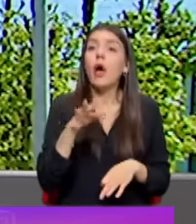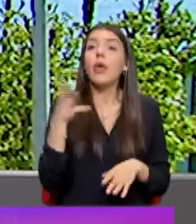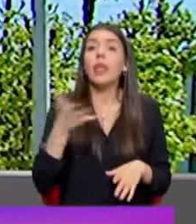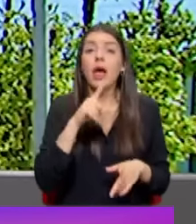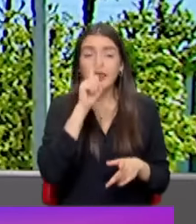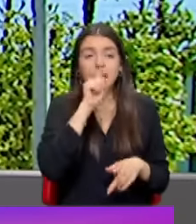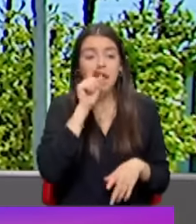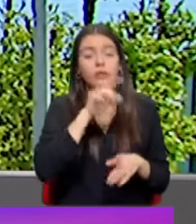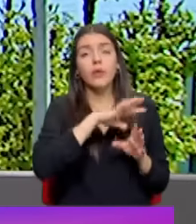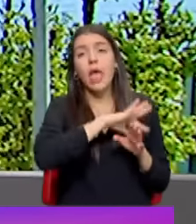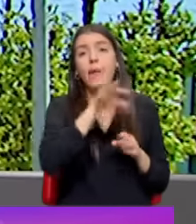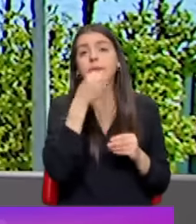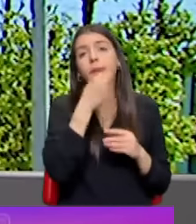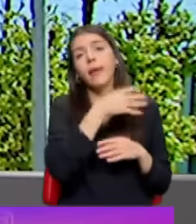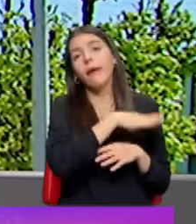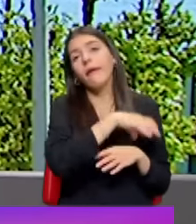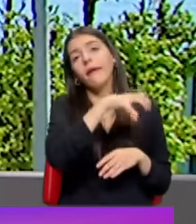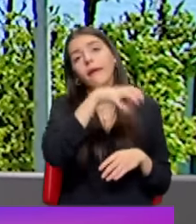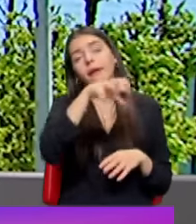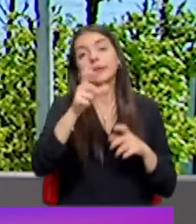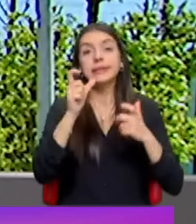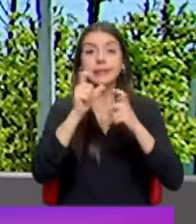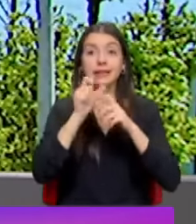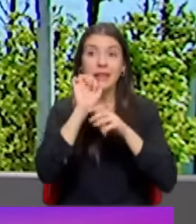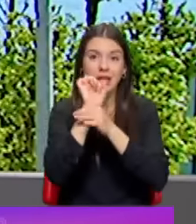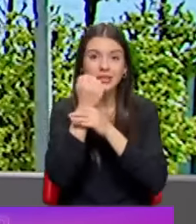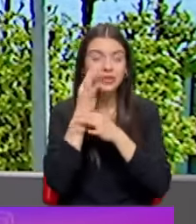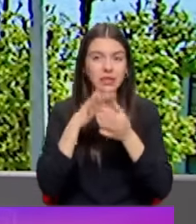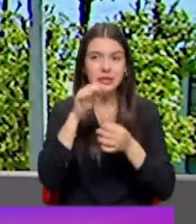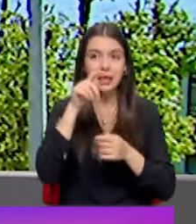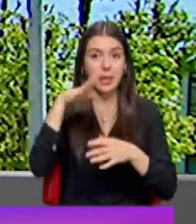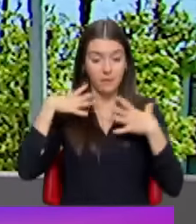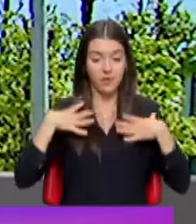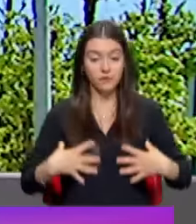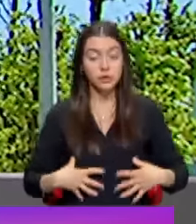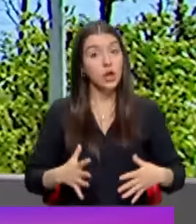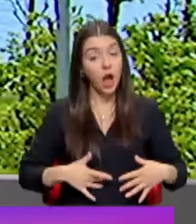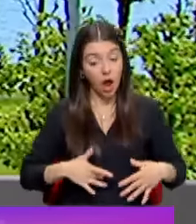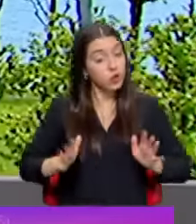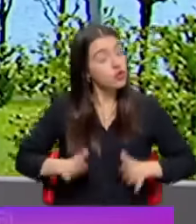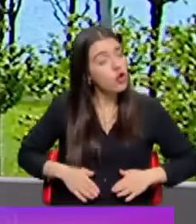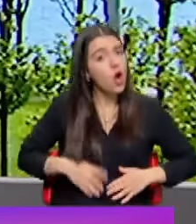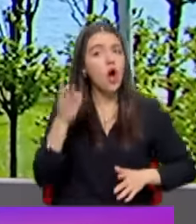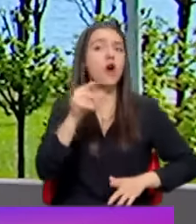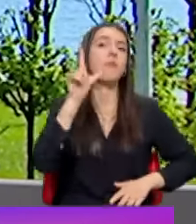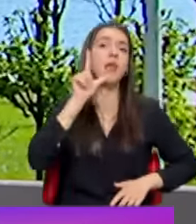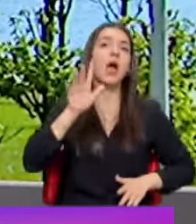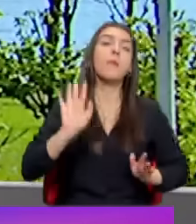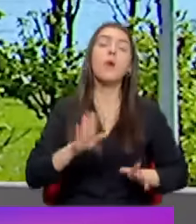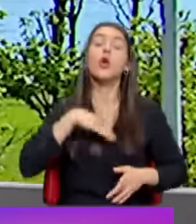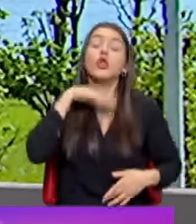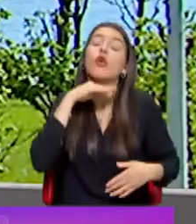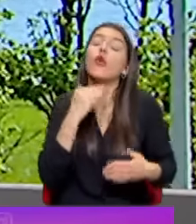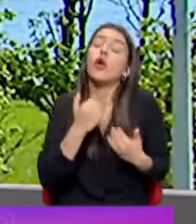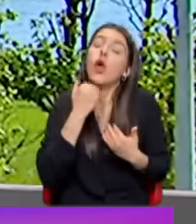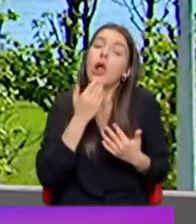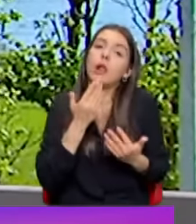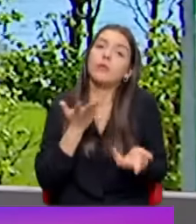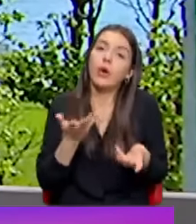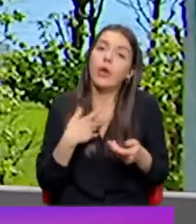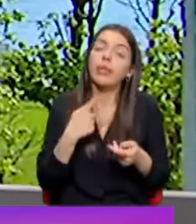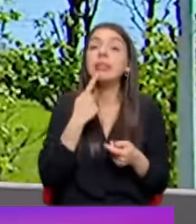tamamen tavuk üzerine kurulu. Sanayici bedeniyle çalışır, karnı doyması lazım ama maalesef doyamıyor diyor demek istediğim